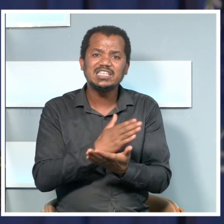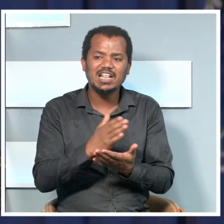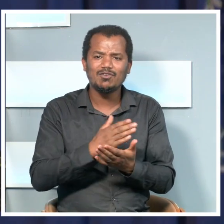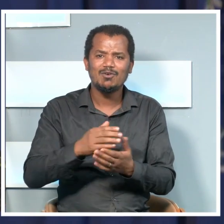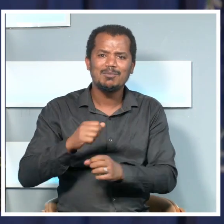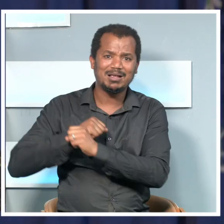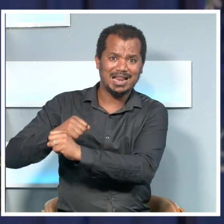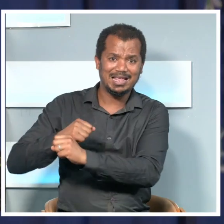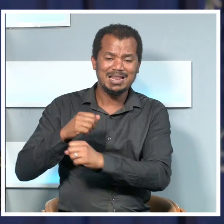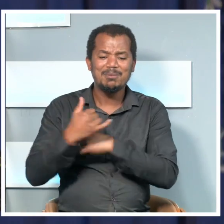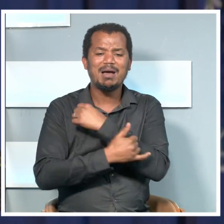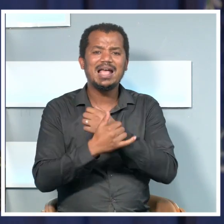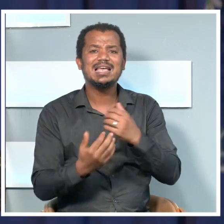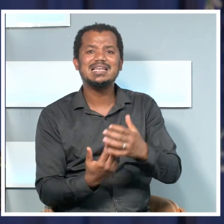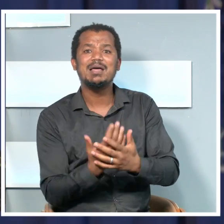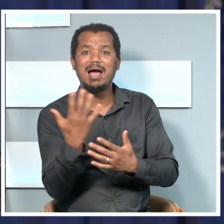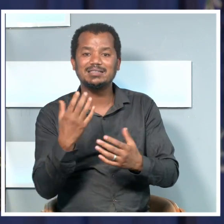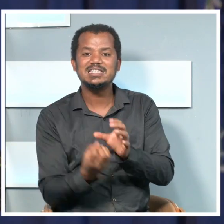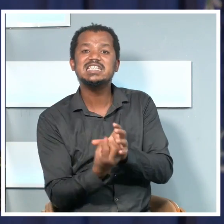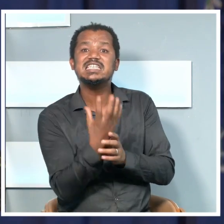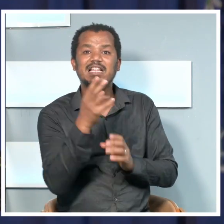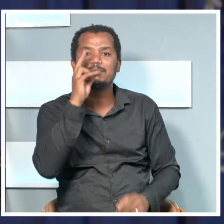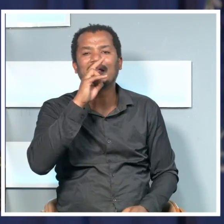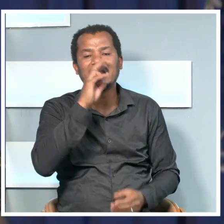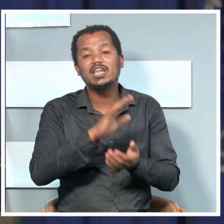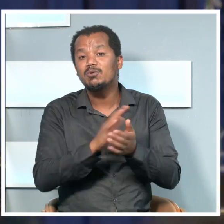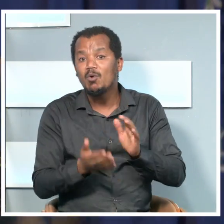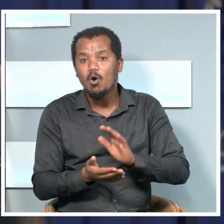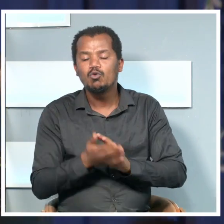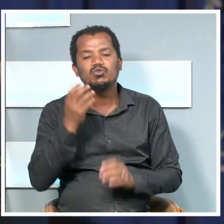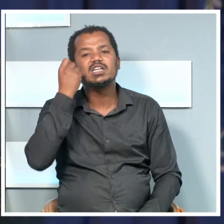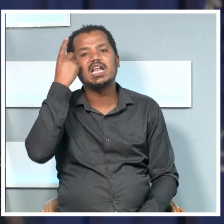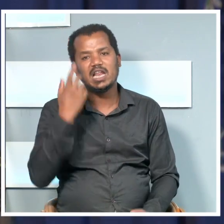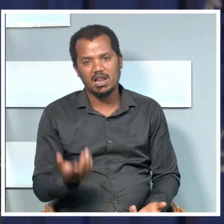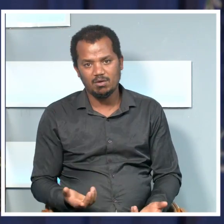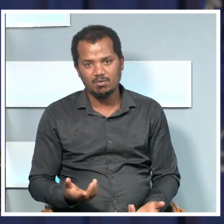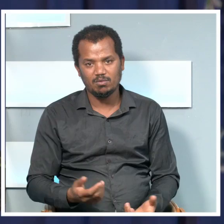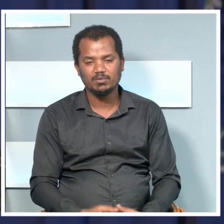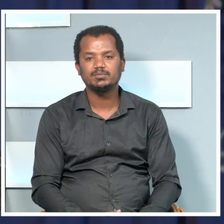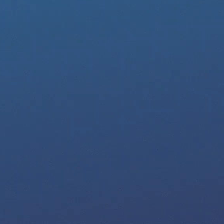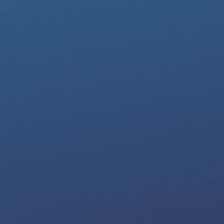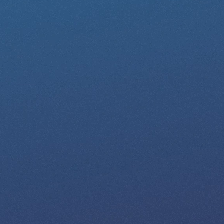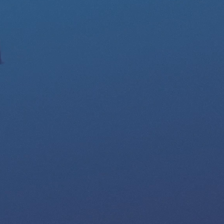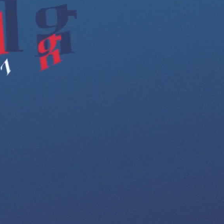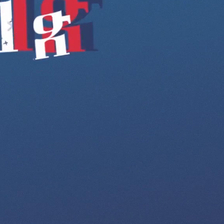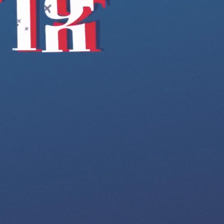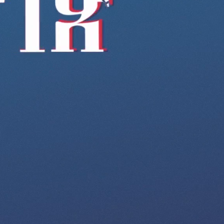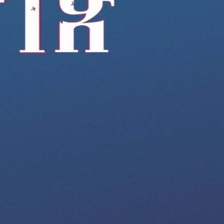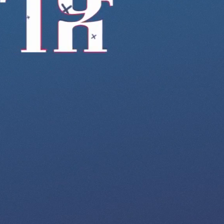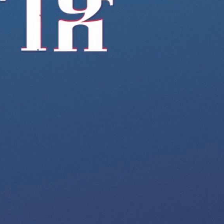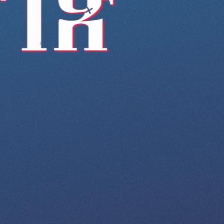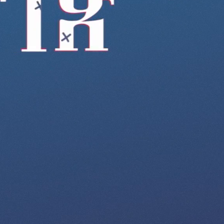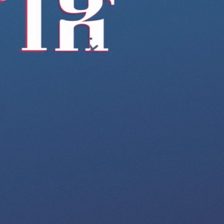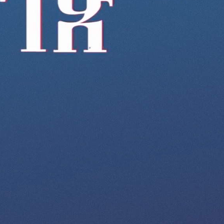ከተሳትፎ መገደብ በሀገር ልማትና እድገት ላይ መቀለድ መሆኑን እንረዳለን።